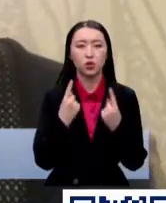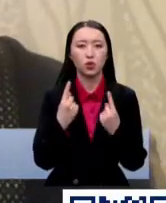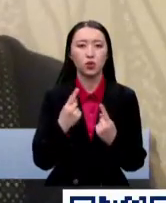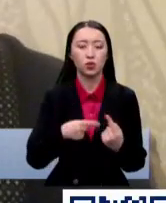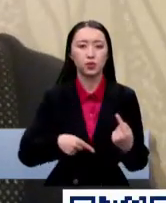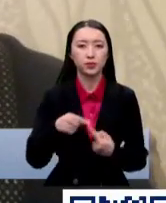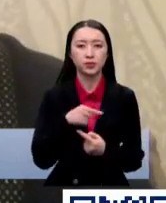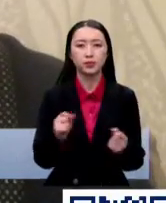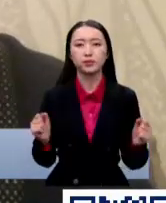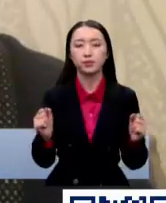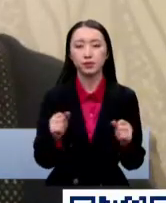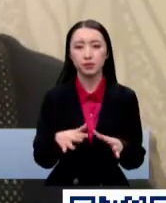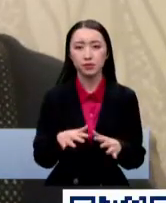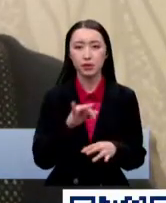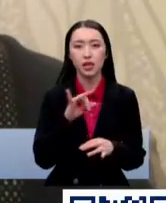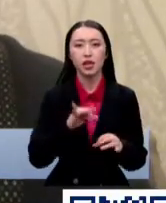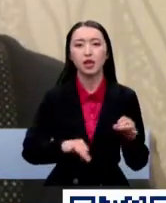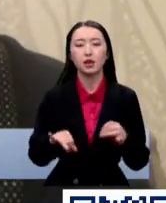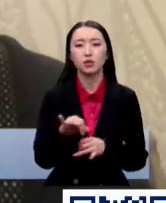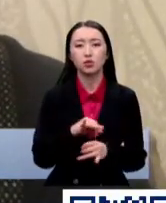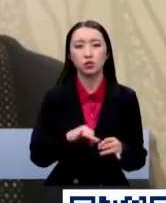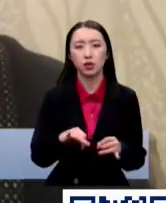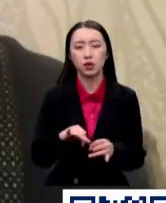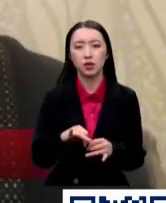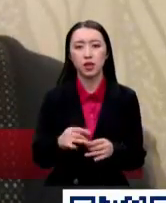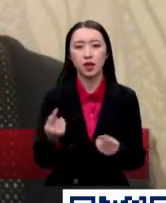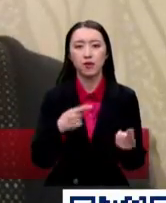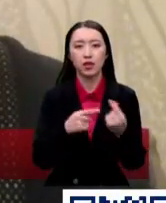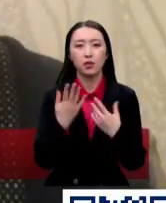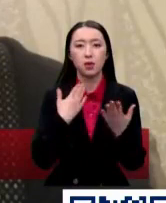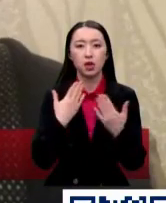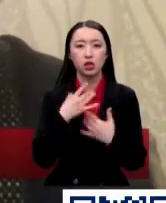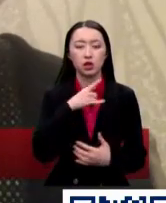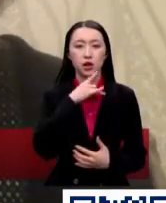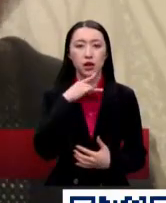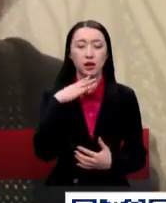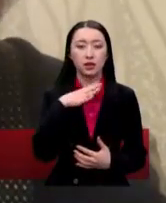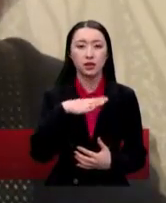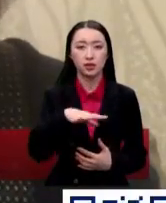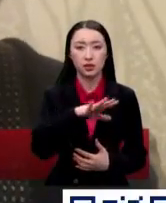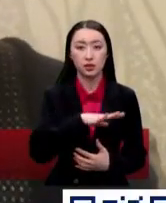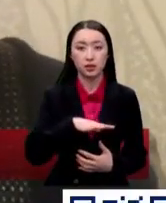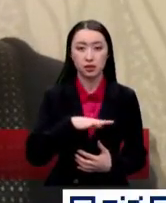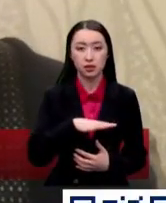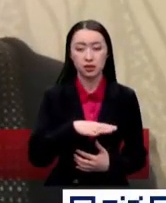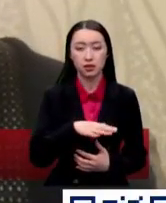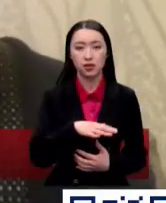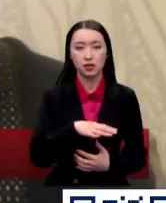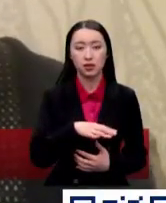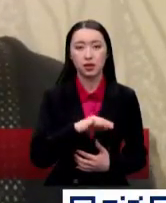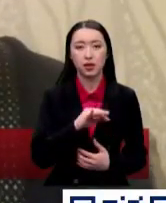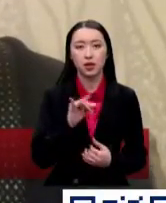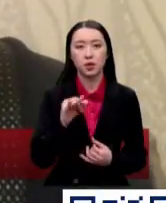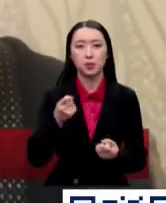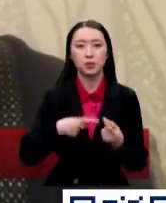бизнеса. И обсуждалось взаимоотношения между Россией, ну, государством российским и